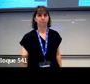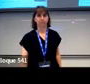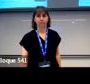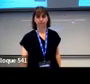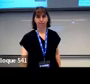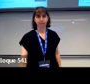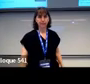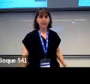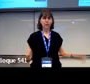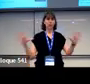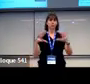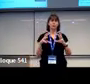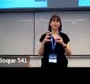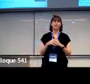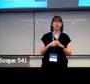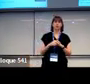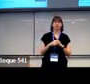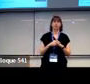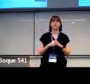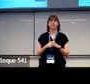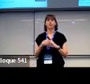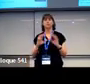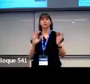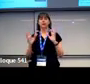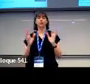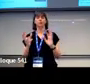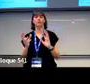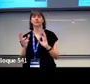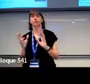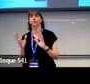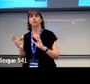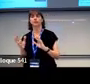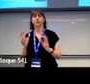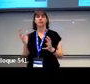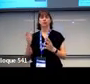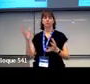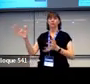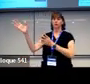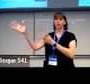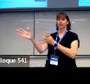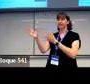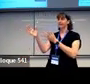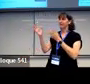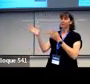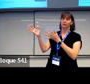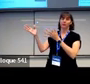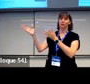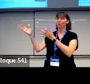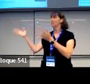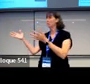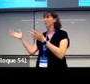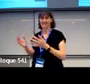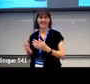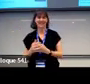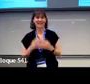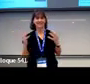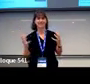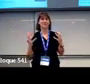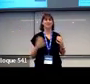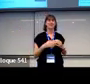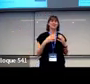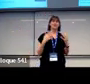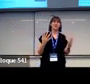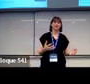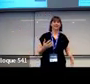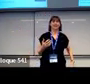faire ça. Donc, au total, ce qu'on a fait, c'est l'unité 1 et 2, c'est 14 chapitres. D'autres ici, on avait compté le nombre de mots, 54